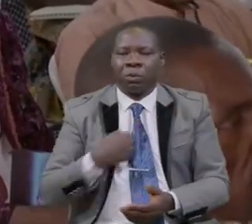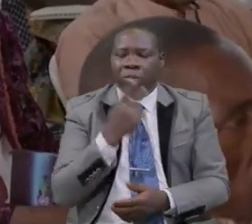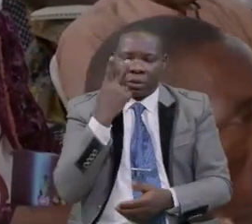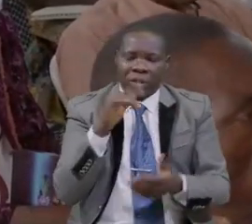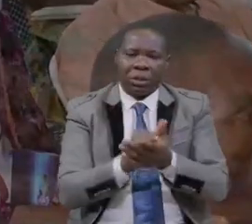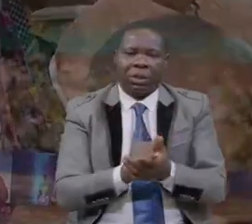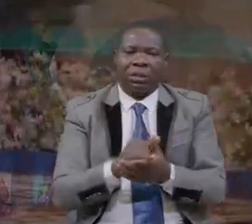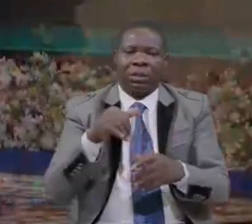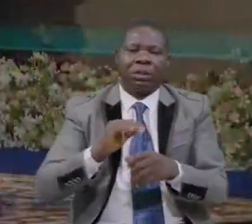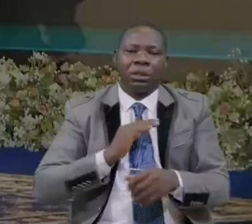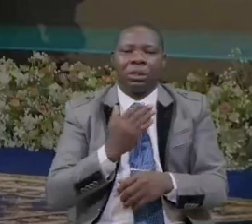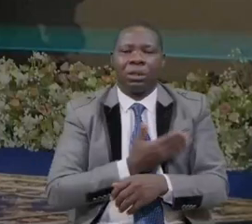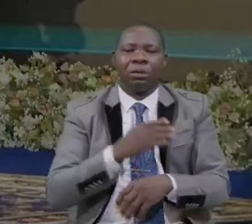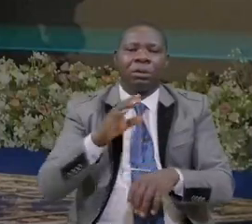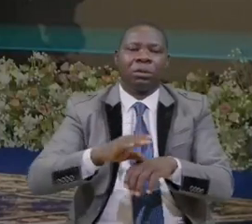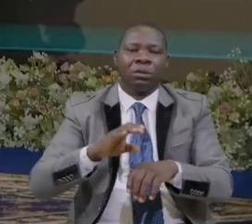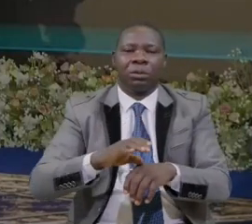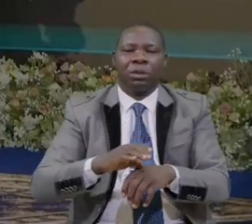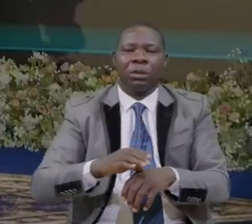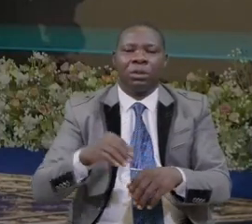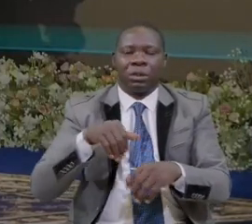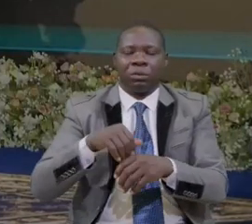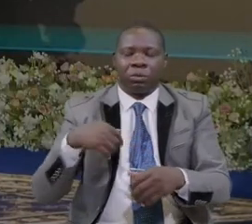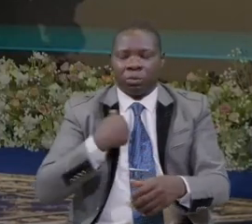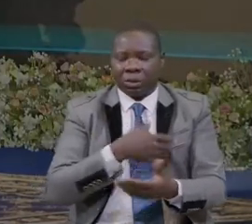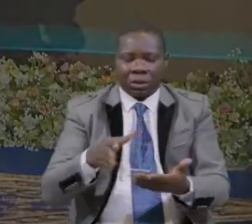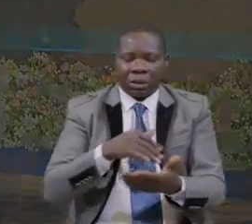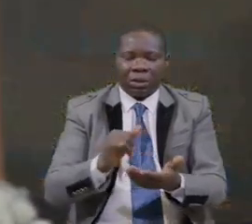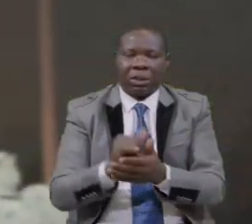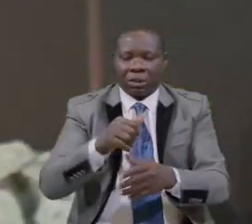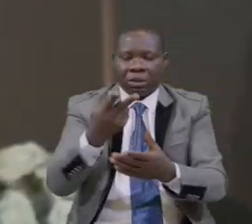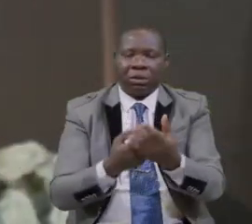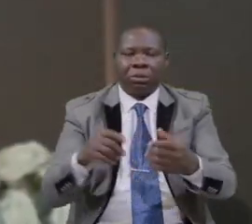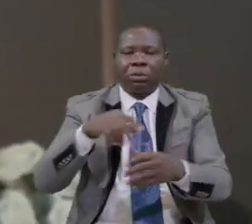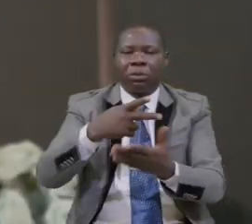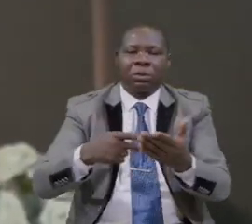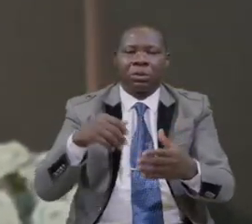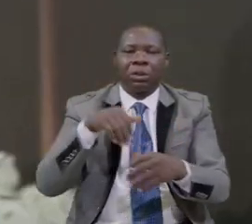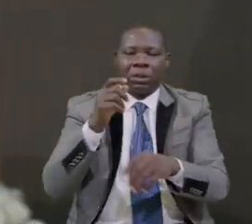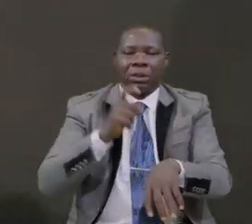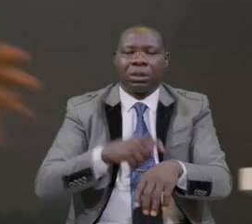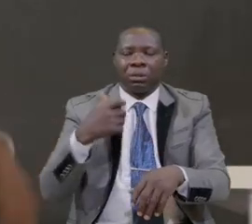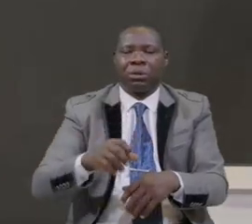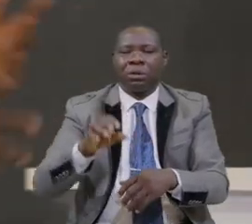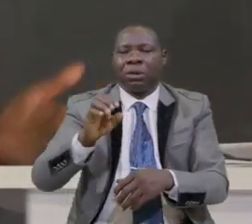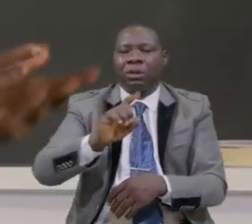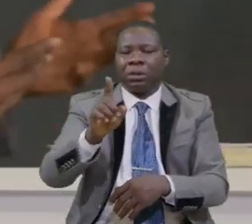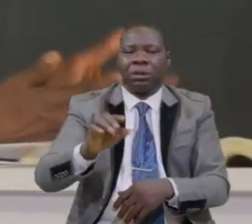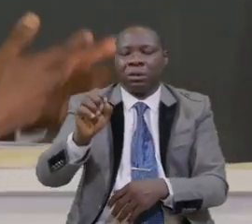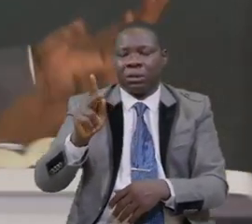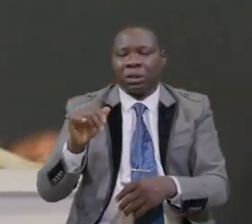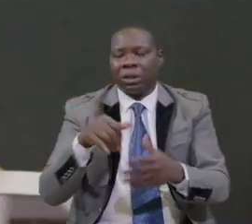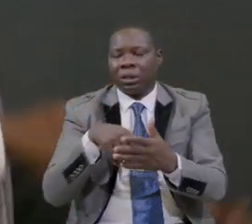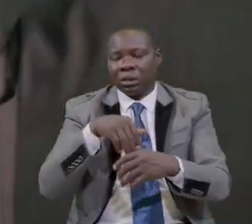Nous chantons ça dans nos églises, une double portion de ton esprit. Autant d'Ézéchiel, autant d'Ézéchiel, autant d'Élie.